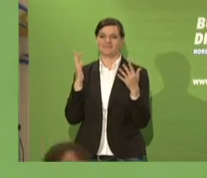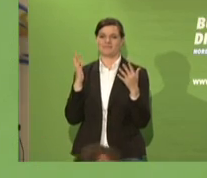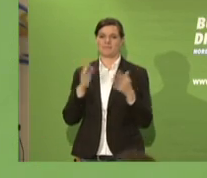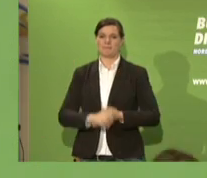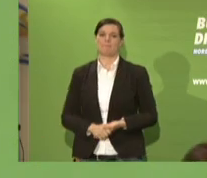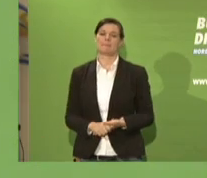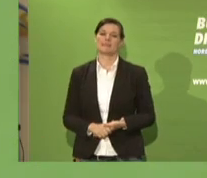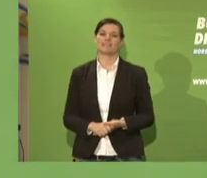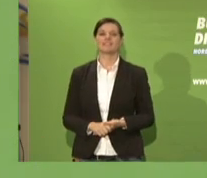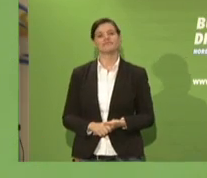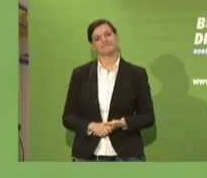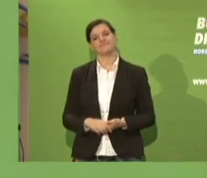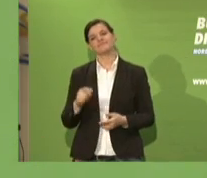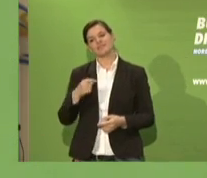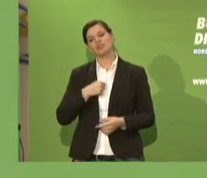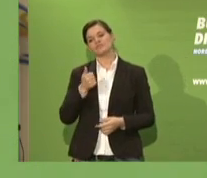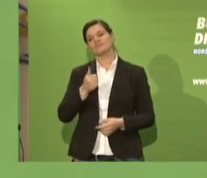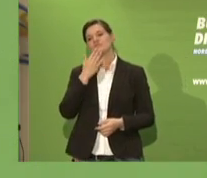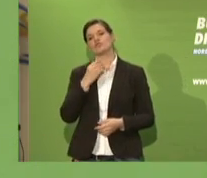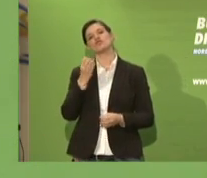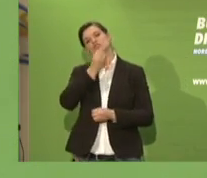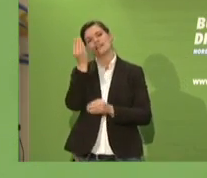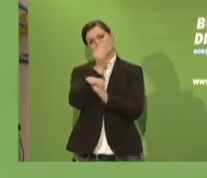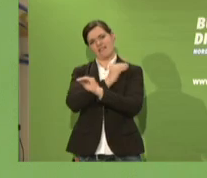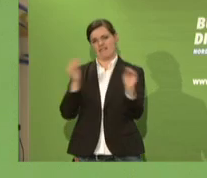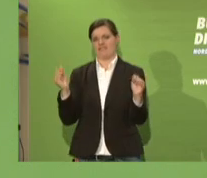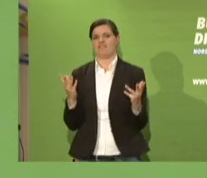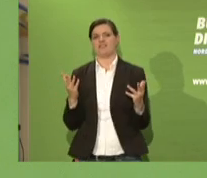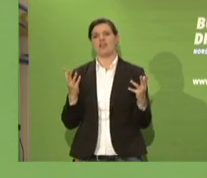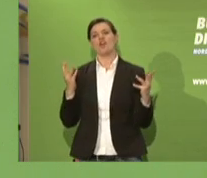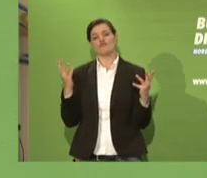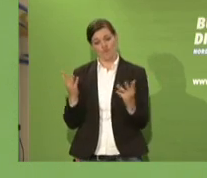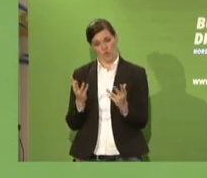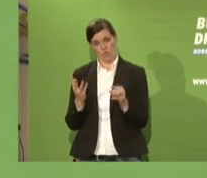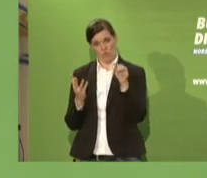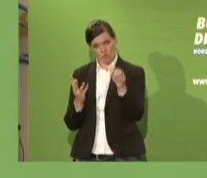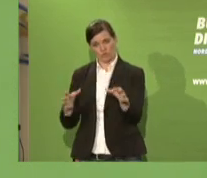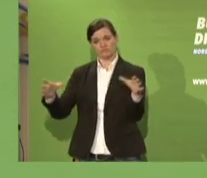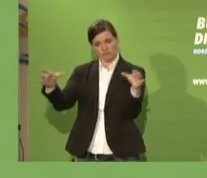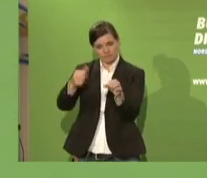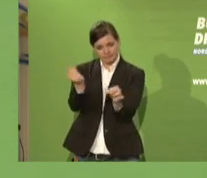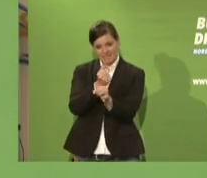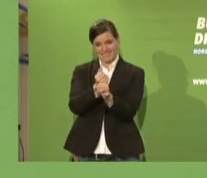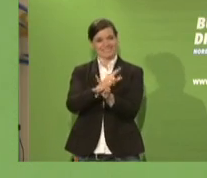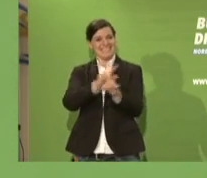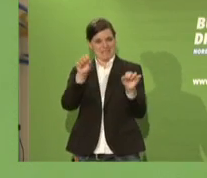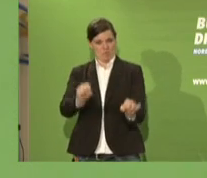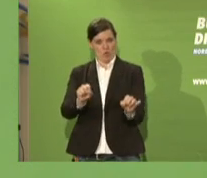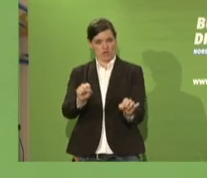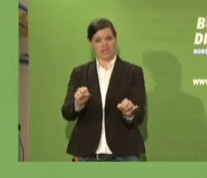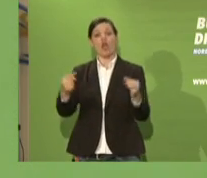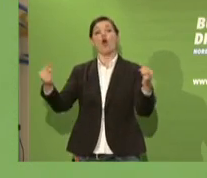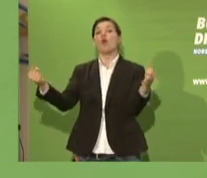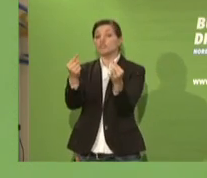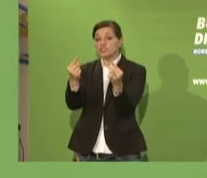Um das ganz klar nochmal zu sagen, für uns ist auch klar, dort, wo es nicht möglich ist, ist Opposition für uns